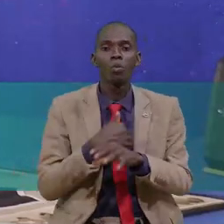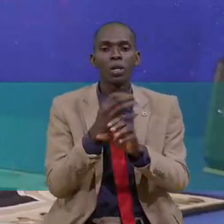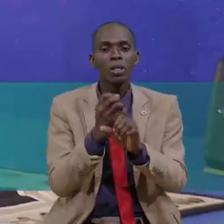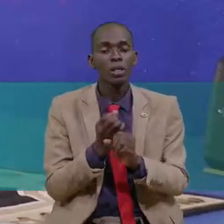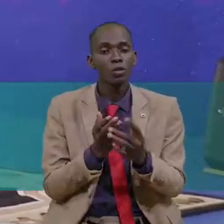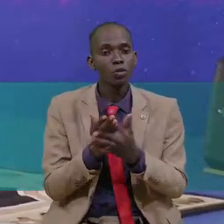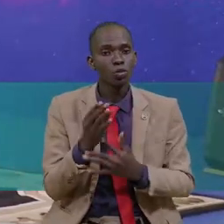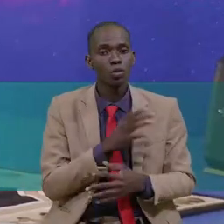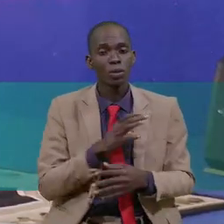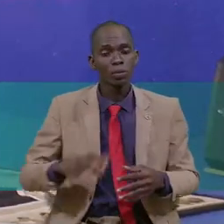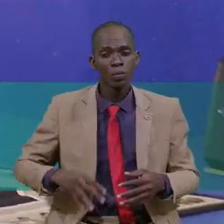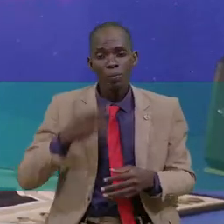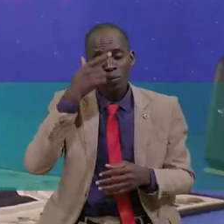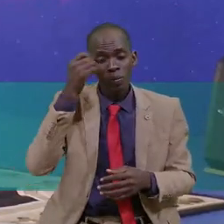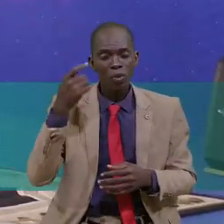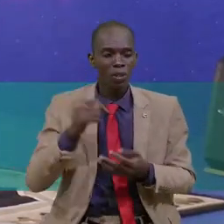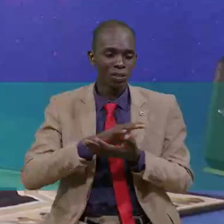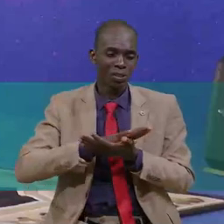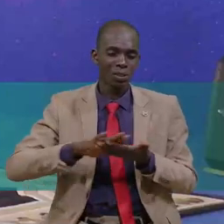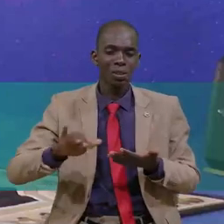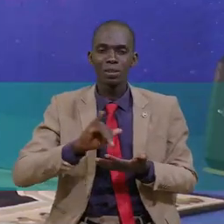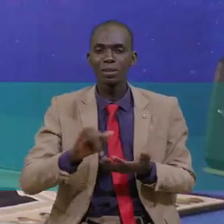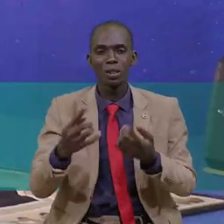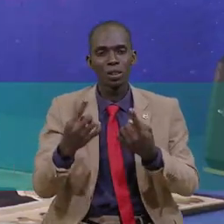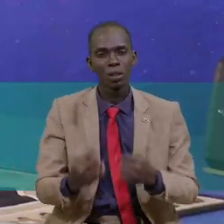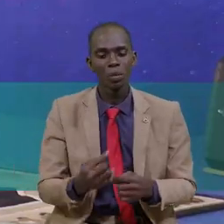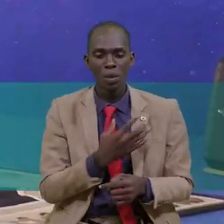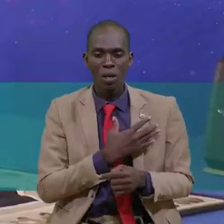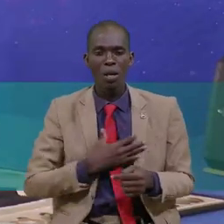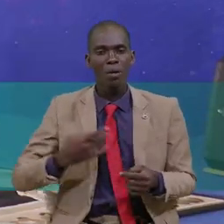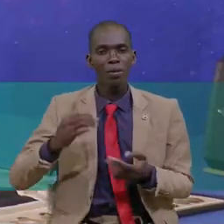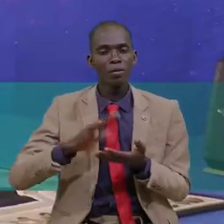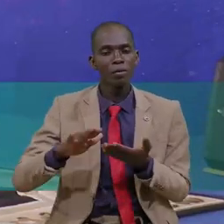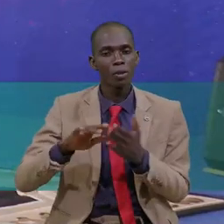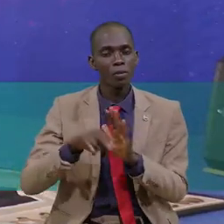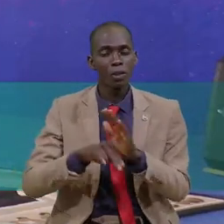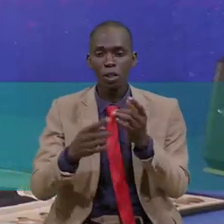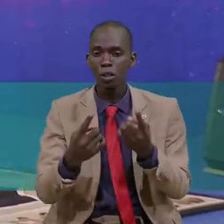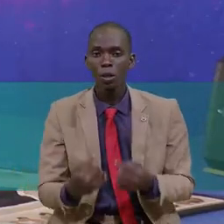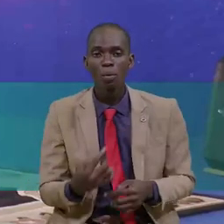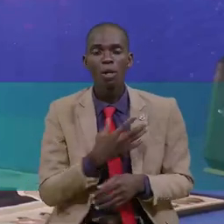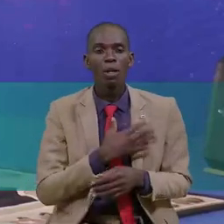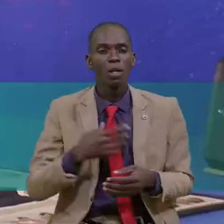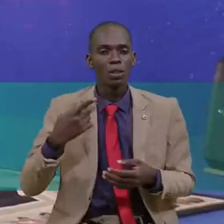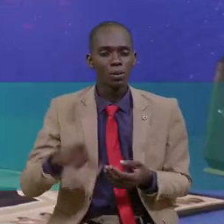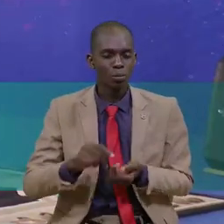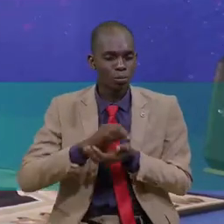Christ parce que la purification vient et le pardon vient. Et